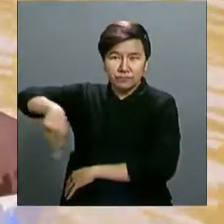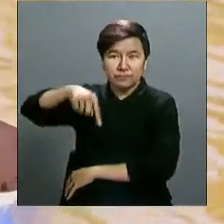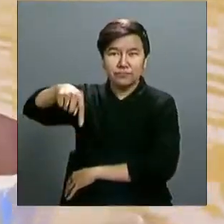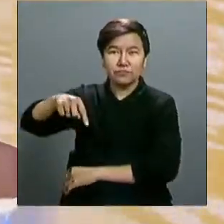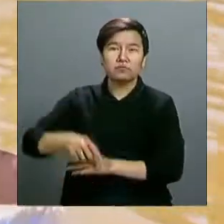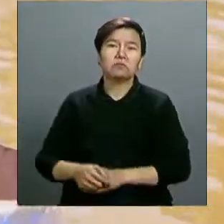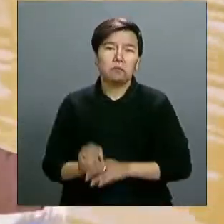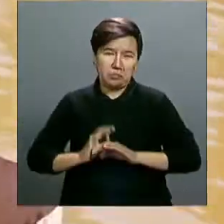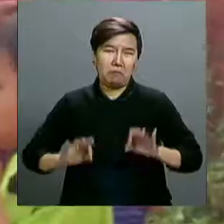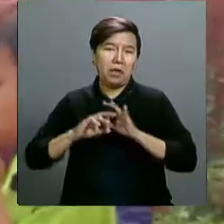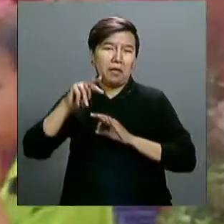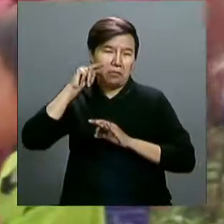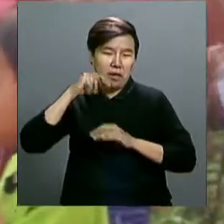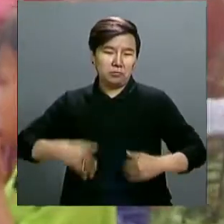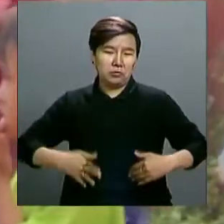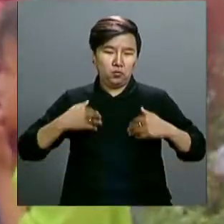ำเป็นส่วนหนึ่งของการดำรงชีวิต